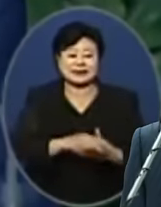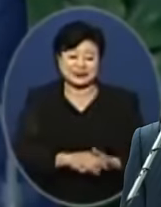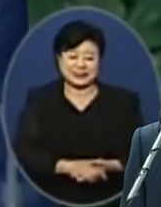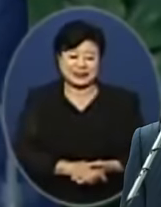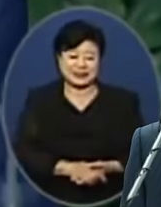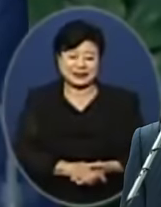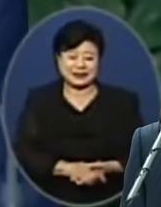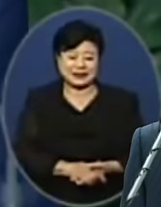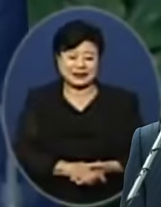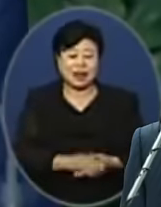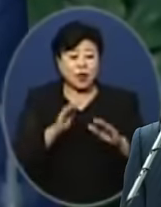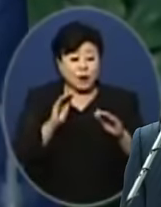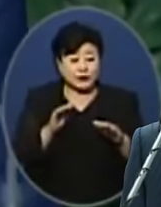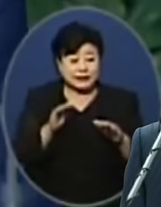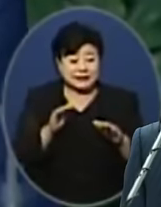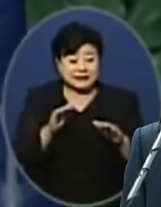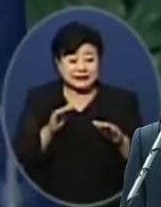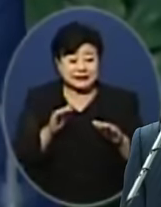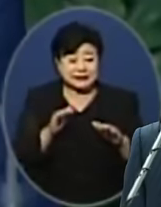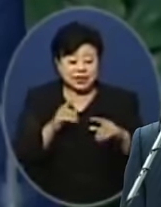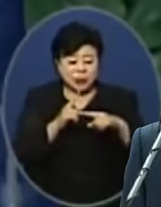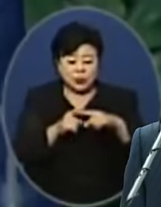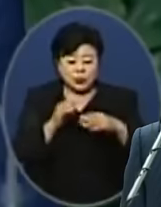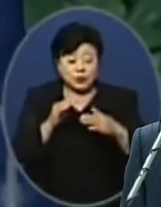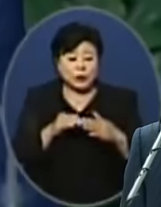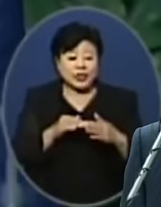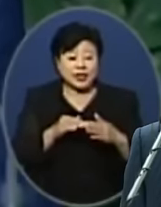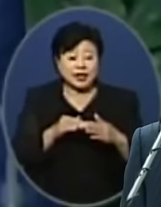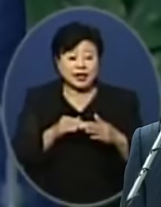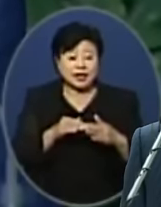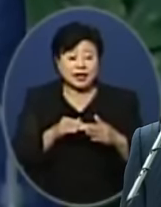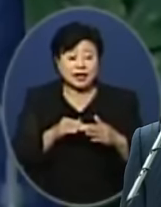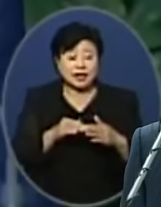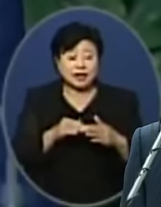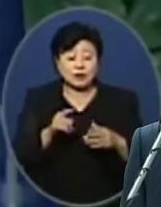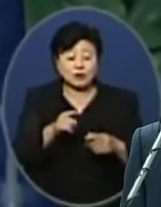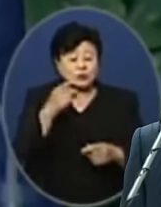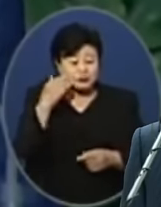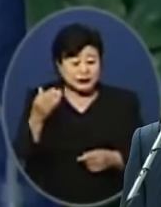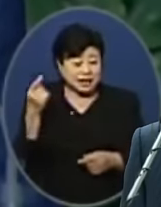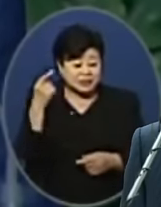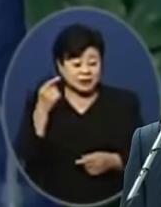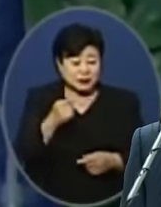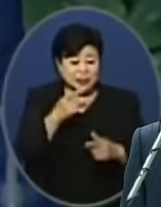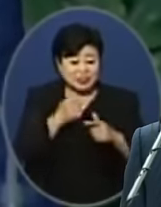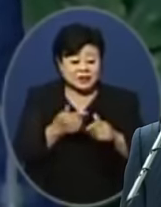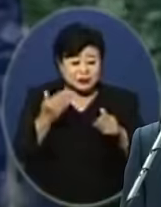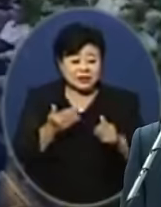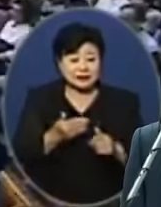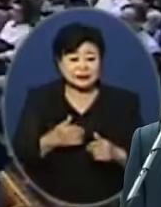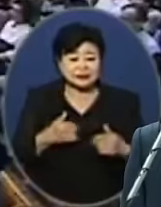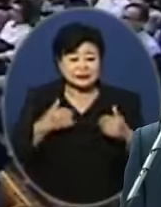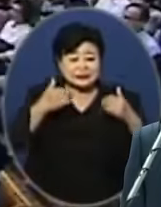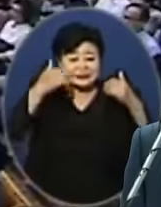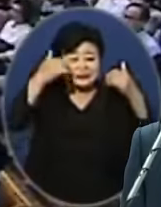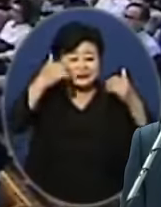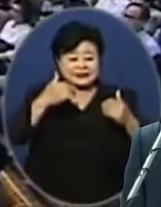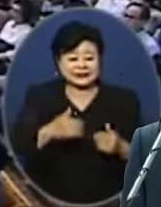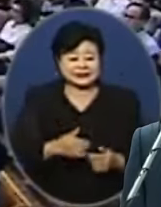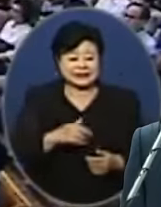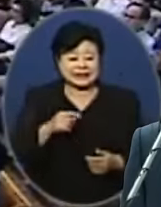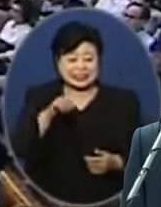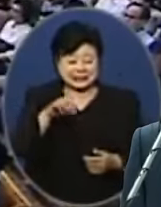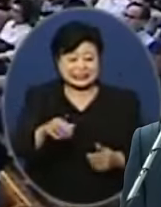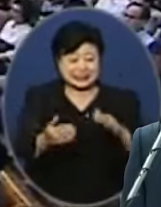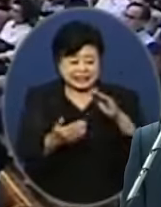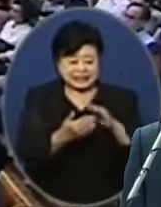선언했었습니다. 오늘 교회가 무엇하는 곳인지 들어보세요. 예수께서 그 자라나시고 나사렛에 이르사 안식일에